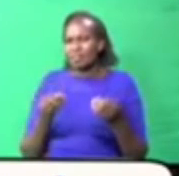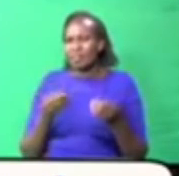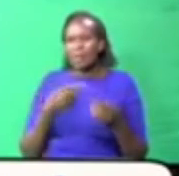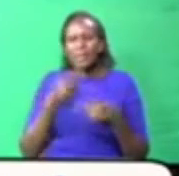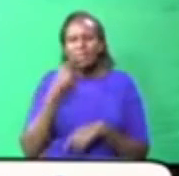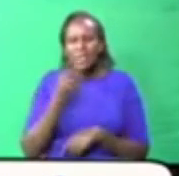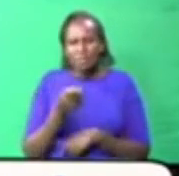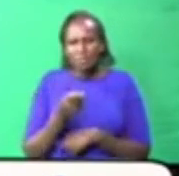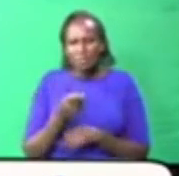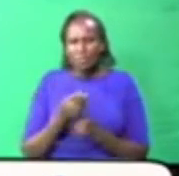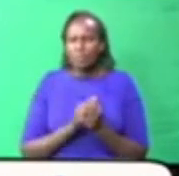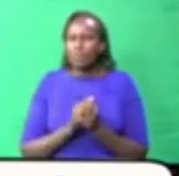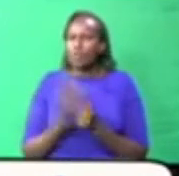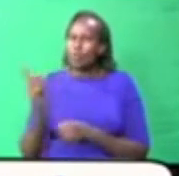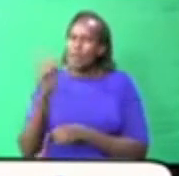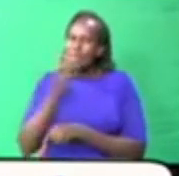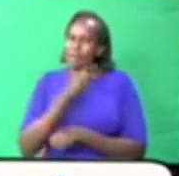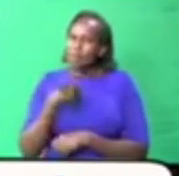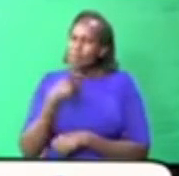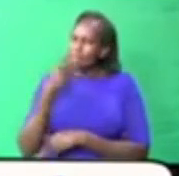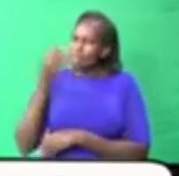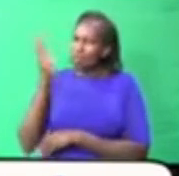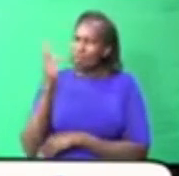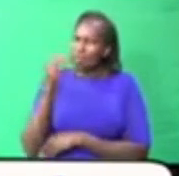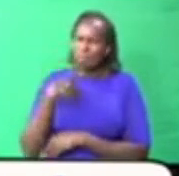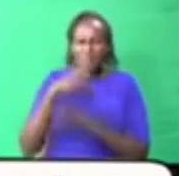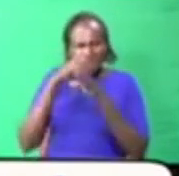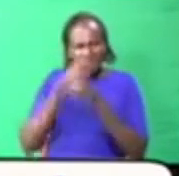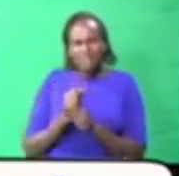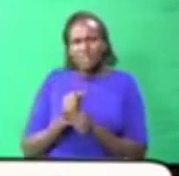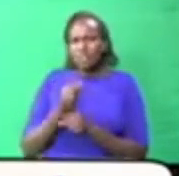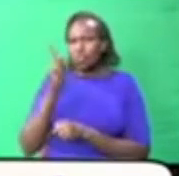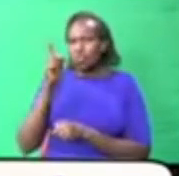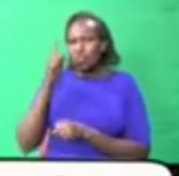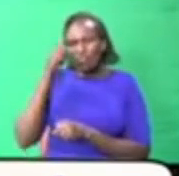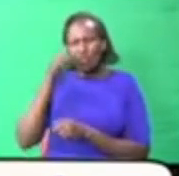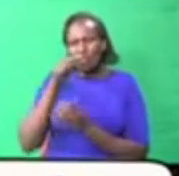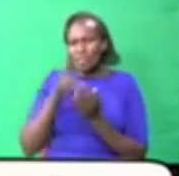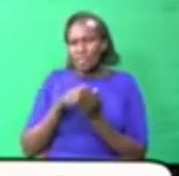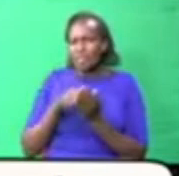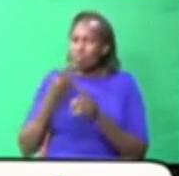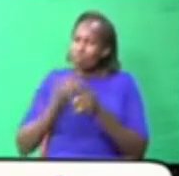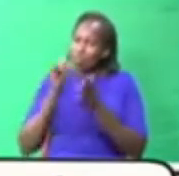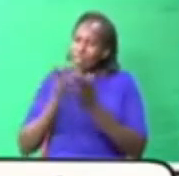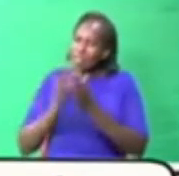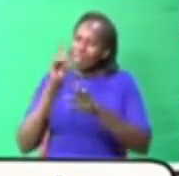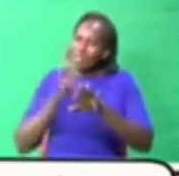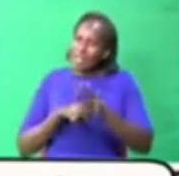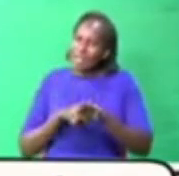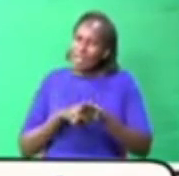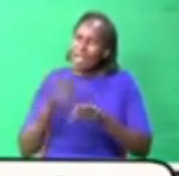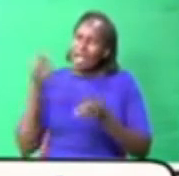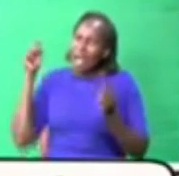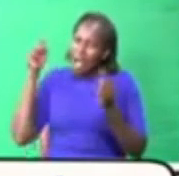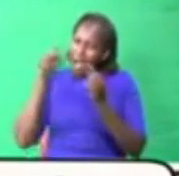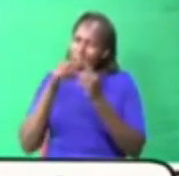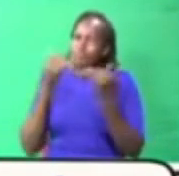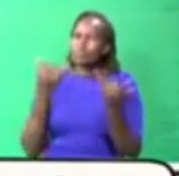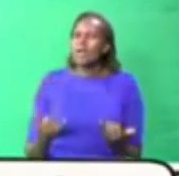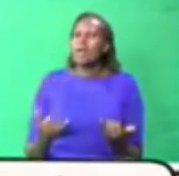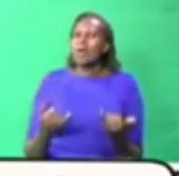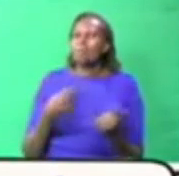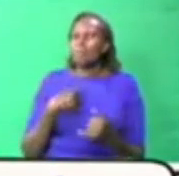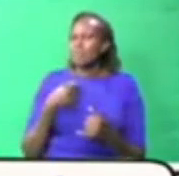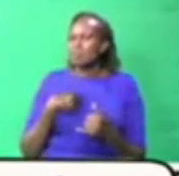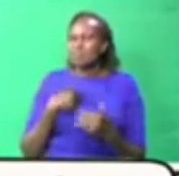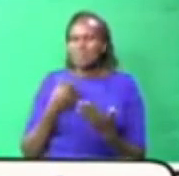kuna vile nilichukua tu siku moja. Nikamwambia Mungu, I'm trusting you for this healing. Na kutoka siku hiyo, up to today, I don't live